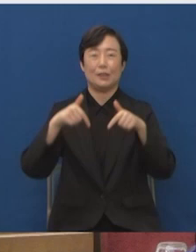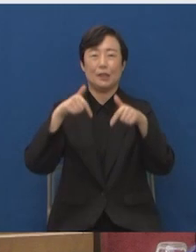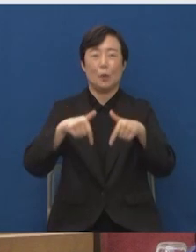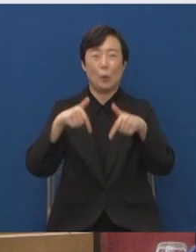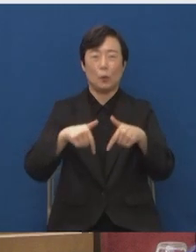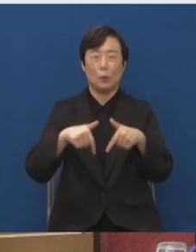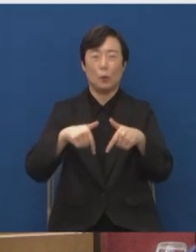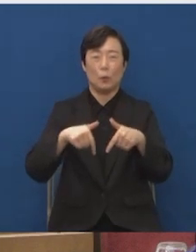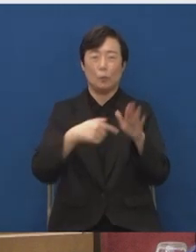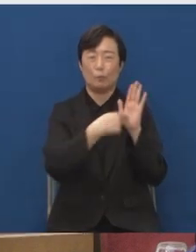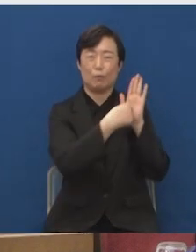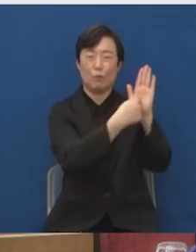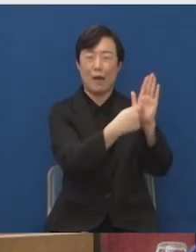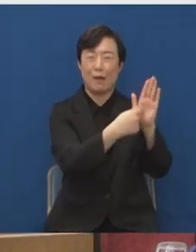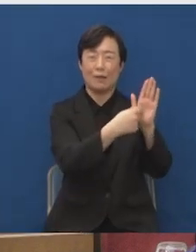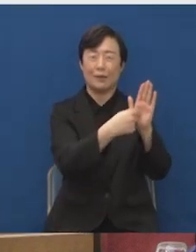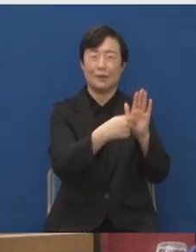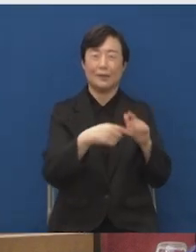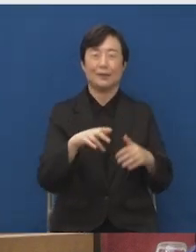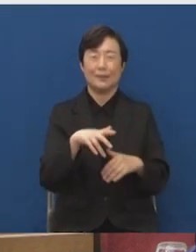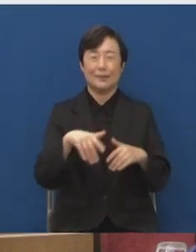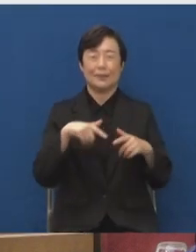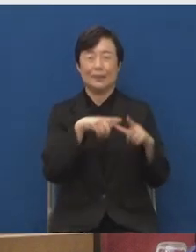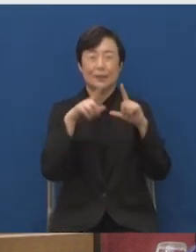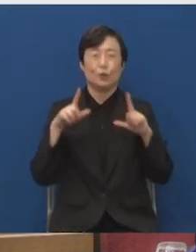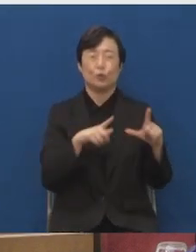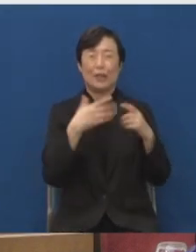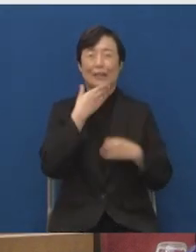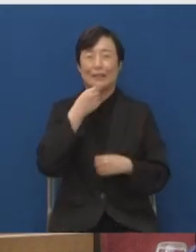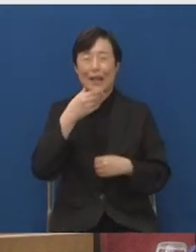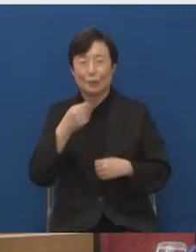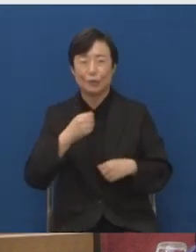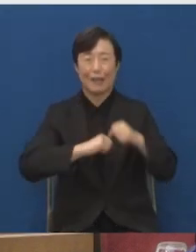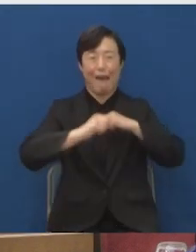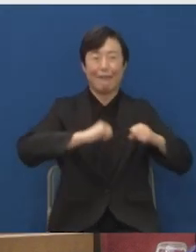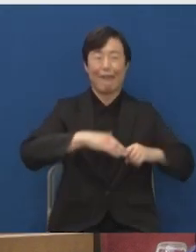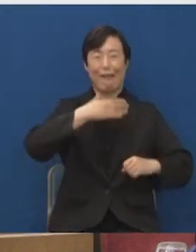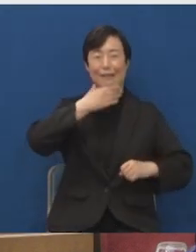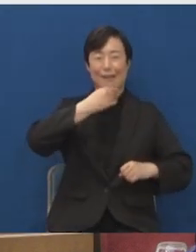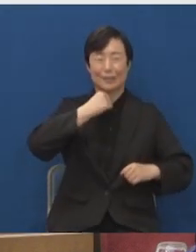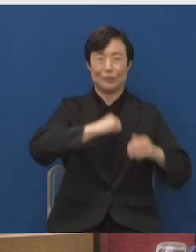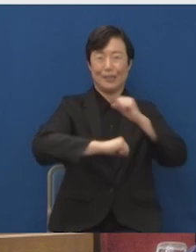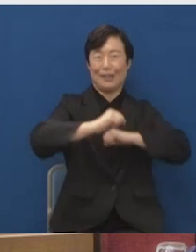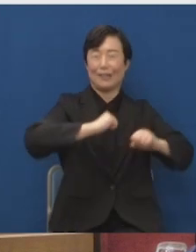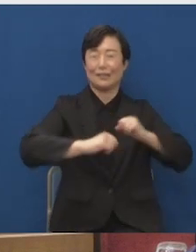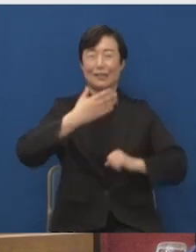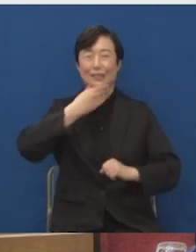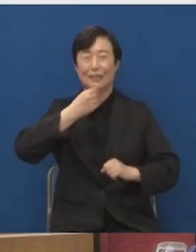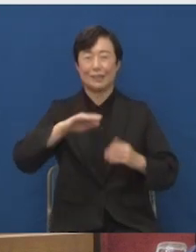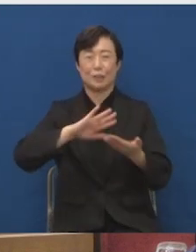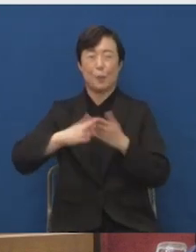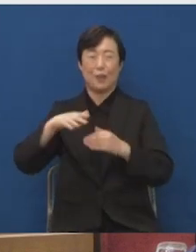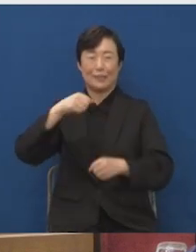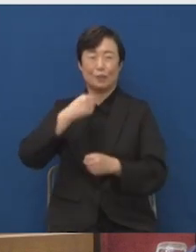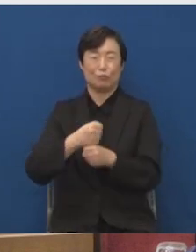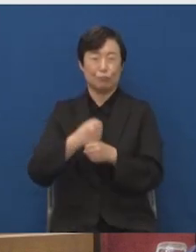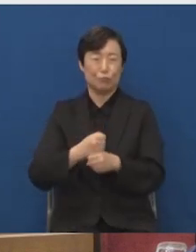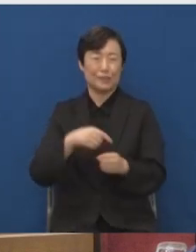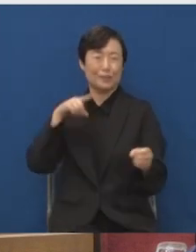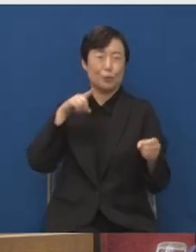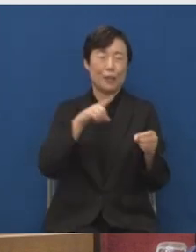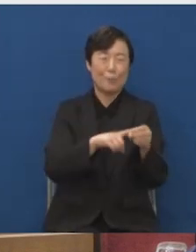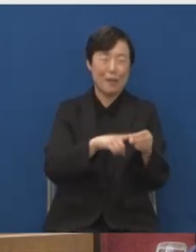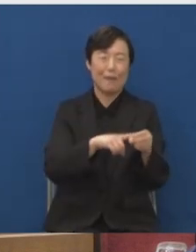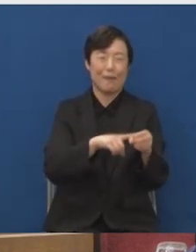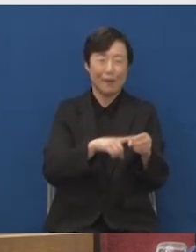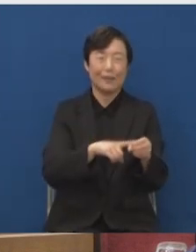選ばれる住みやすい、働きやすい、活躍しやすい街を作り、人口流出を抑制するための施策、新